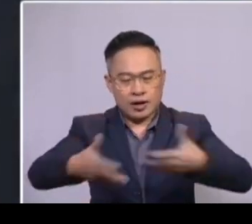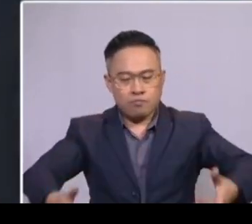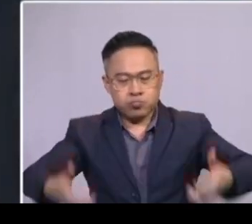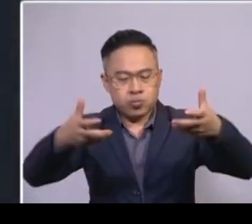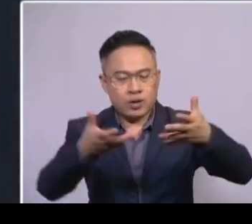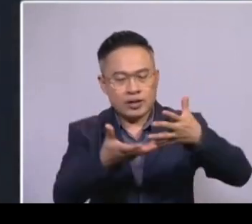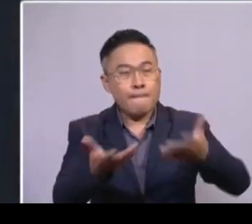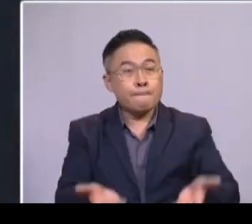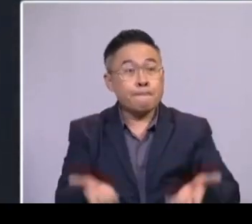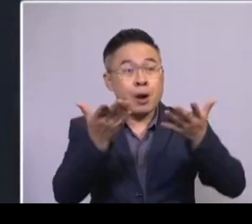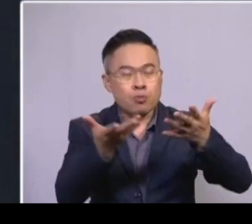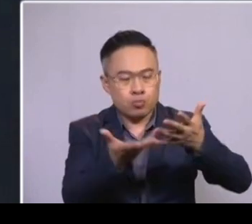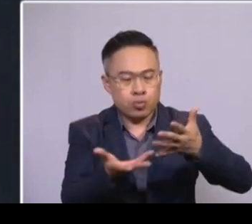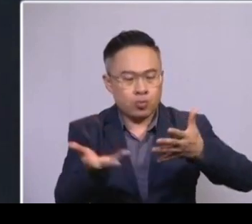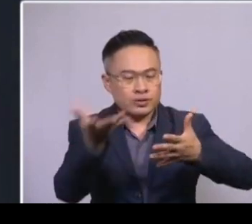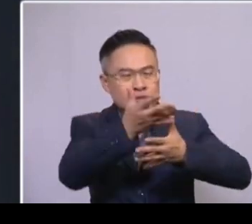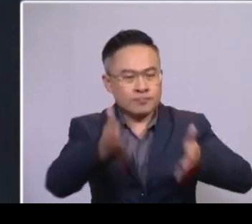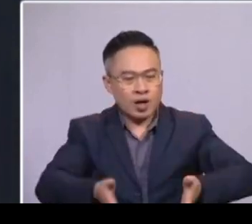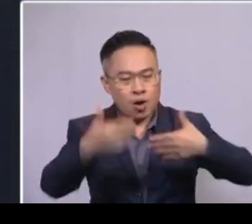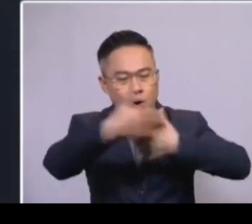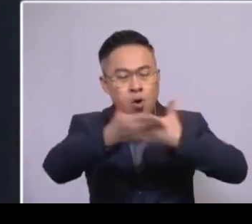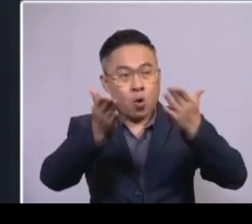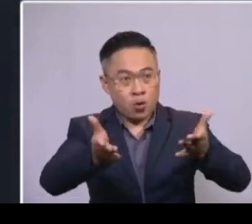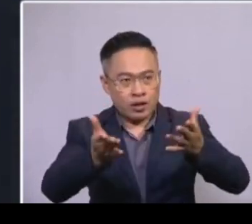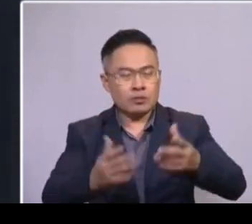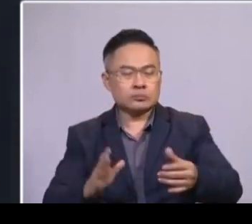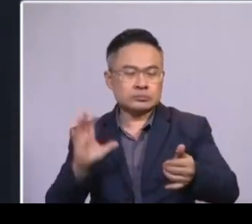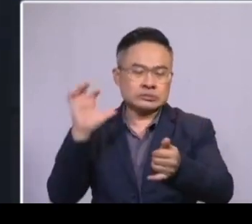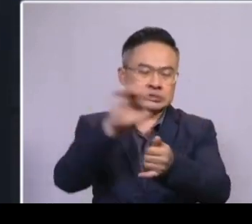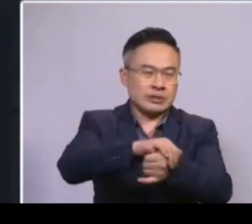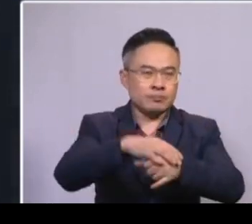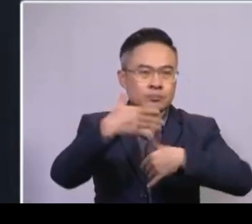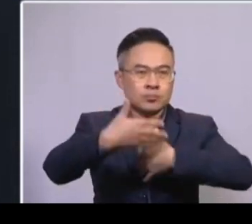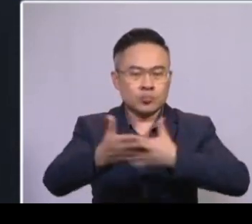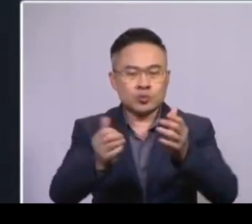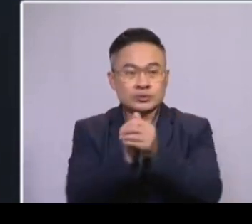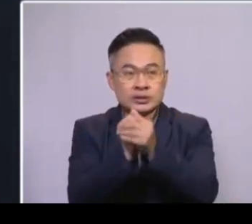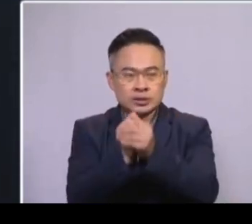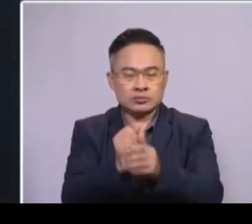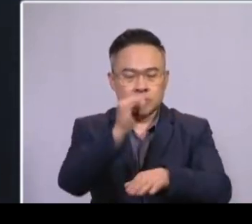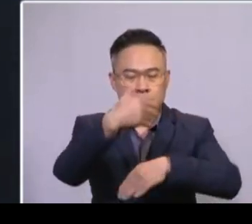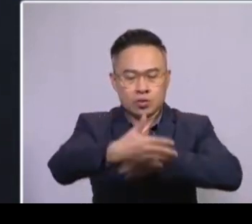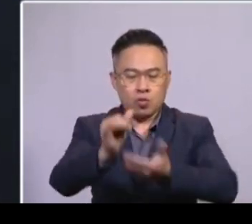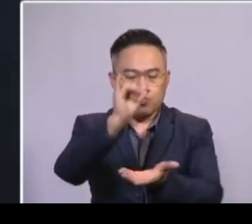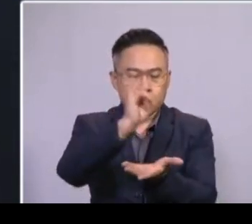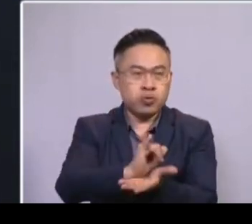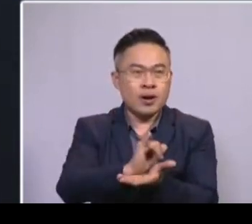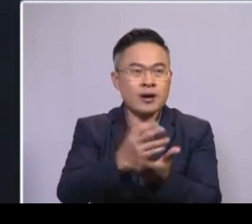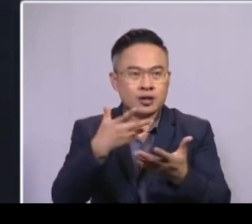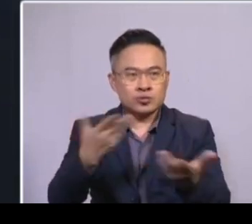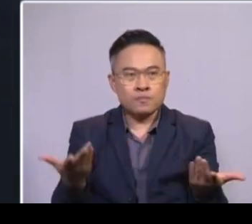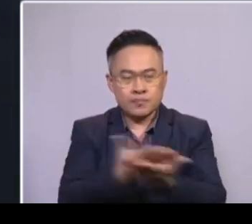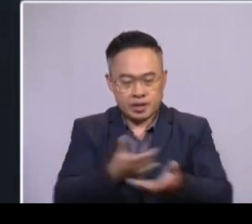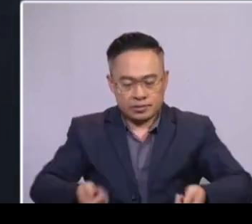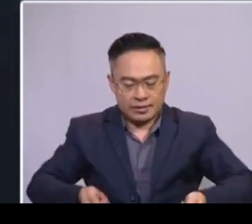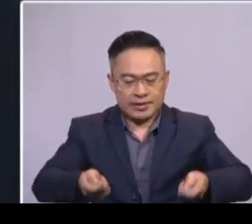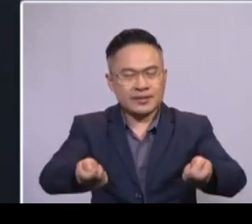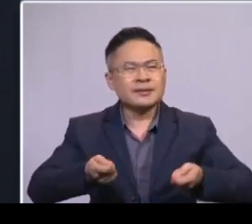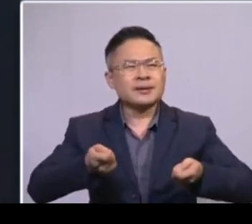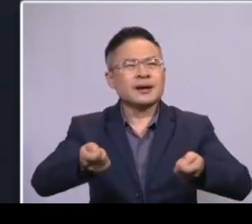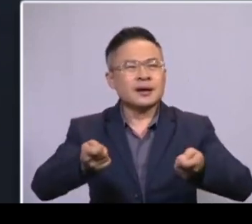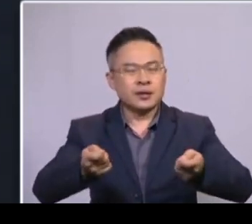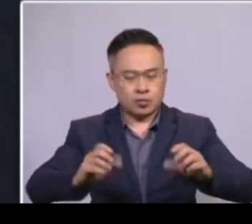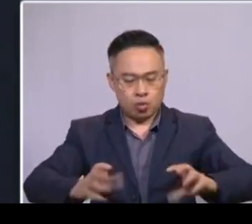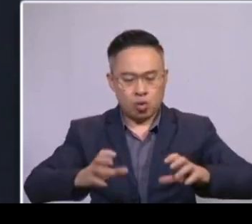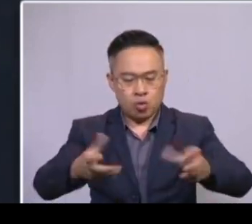ย้อนในคดีนี้เนี่ยก็คือช่วงค่ำของ 14เมษายนเนี่ยฮะกล้องวงจรปิดบนชั้น 17ของโรงแรมที่พักเนี่ยบันทึกภาพ